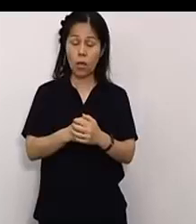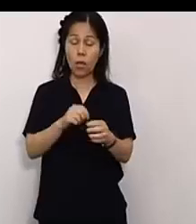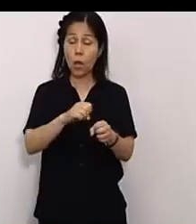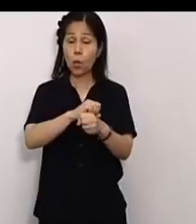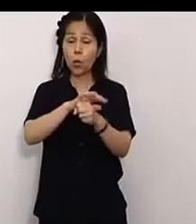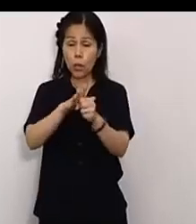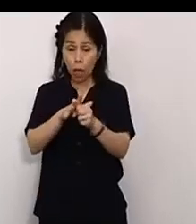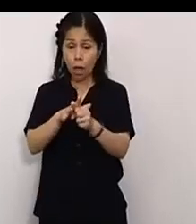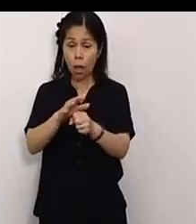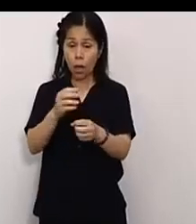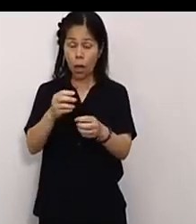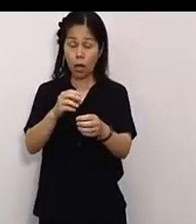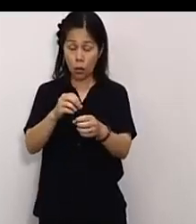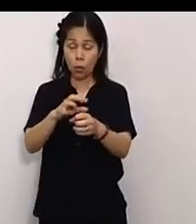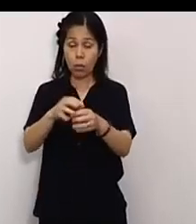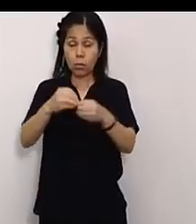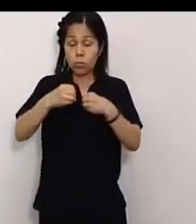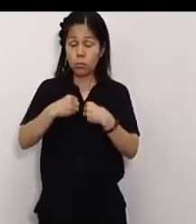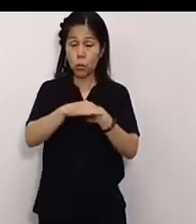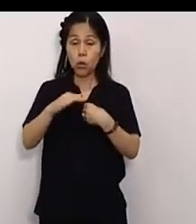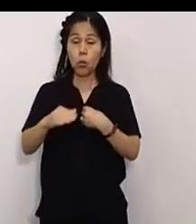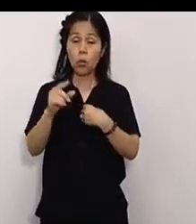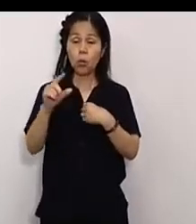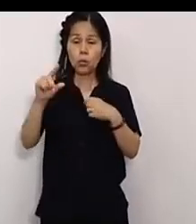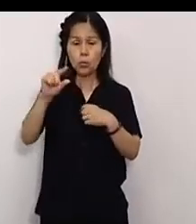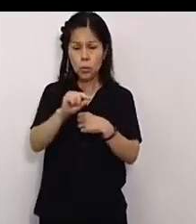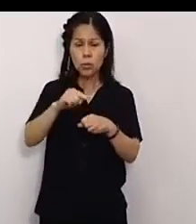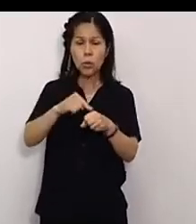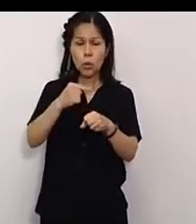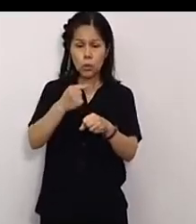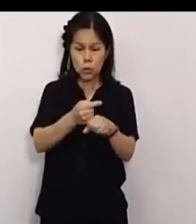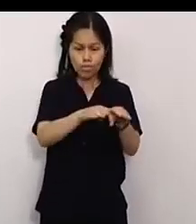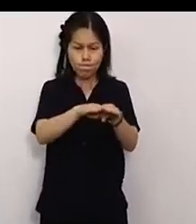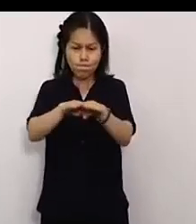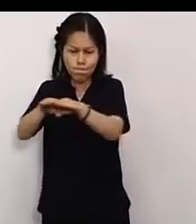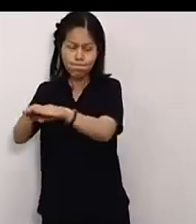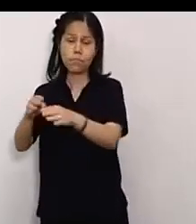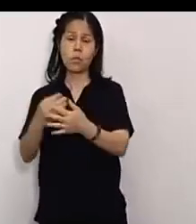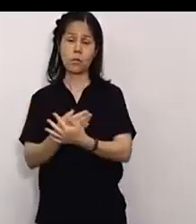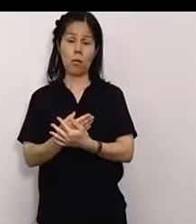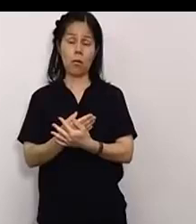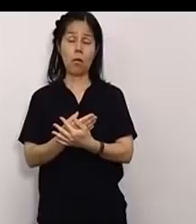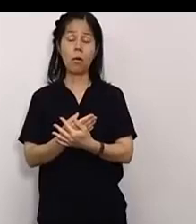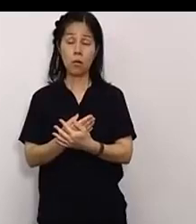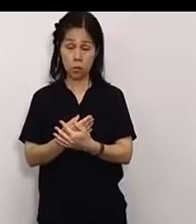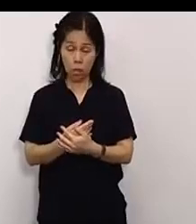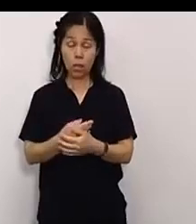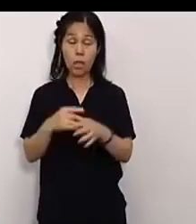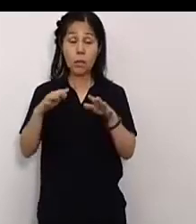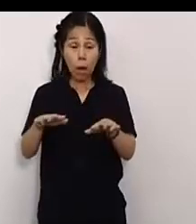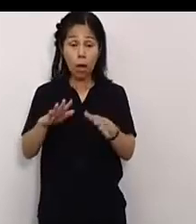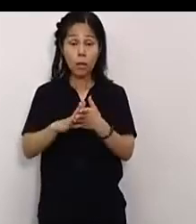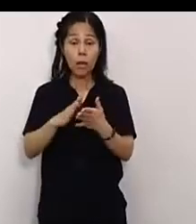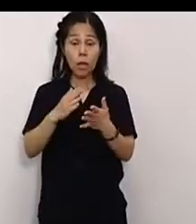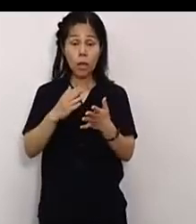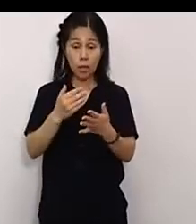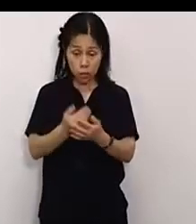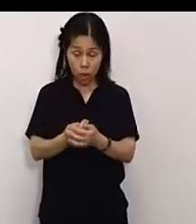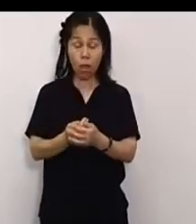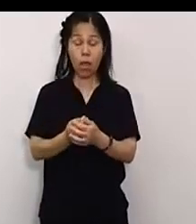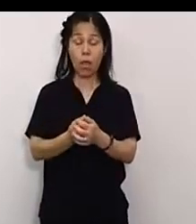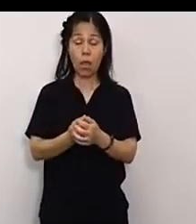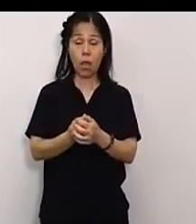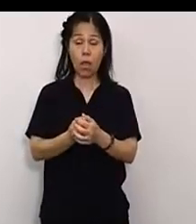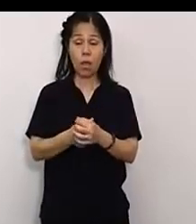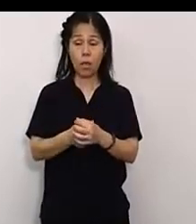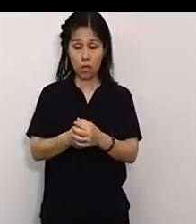で、学校が休校になったわけですね。でそれで、今になって、あの教育ができ